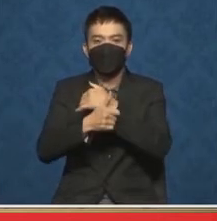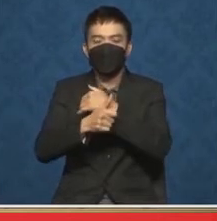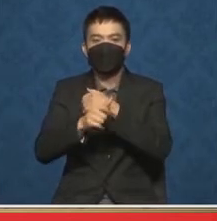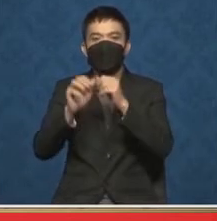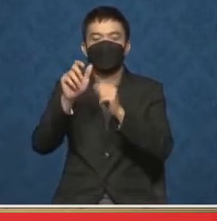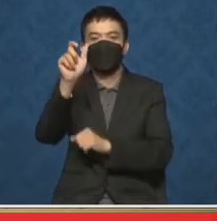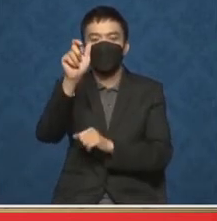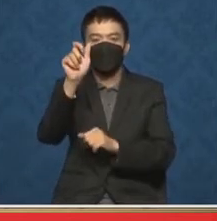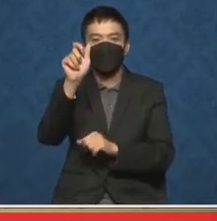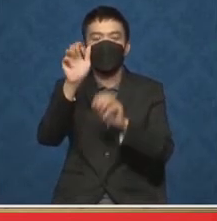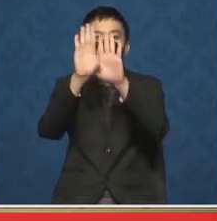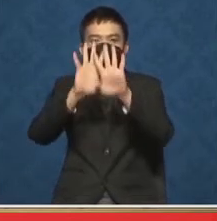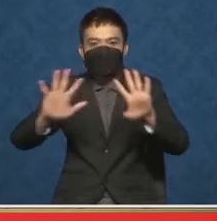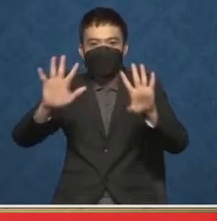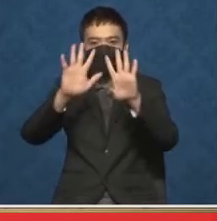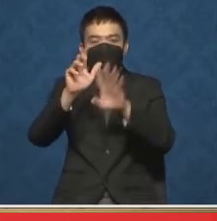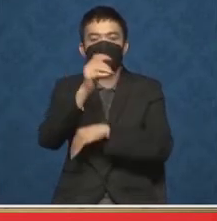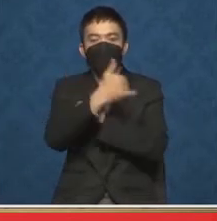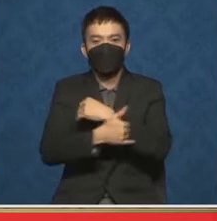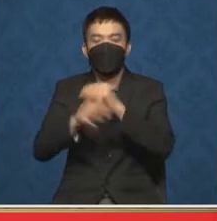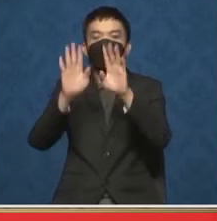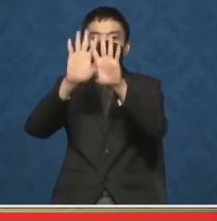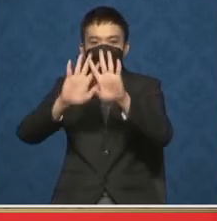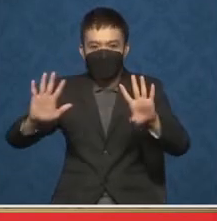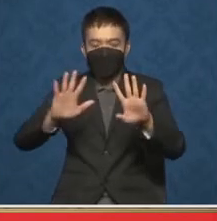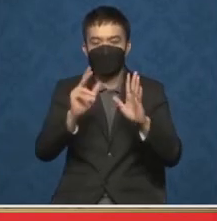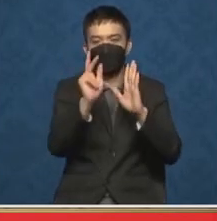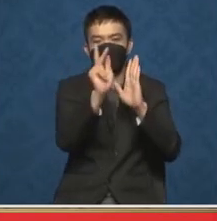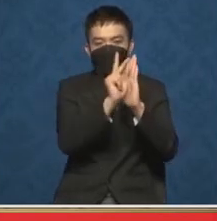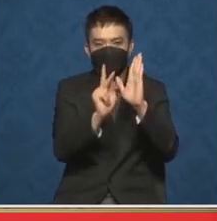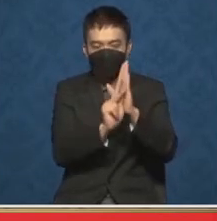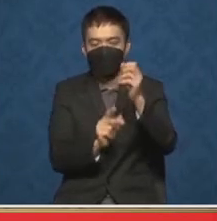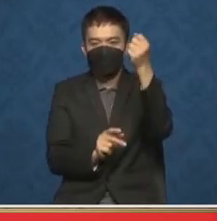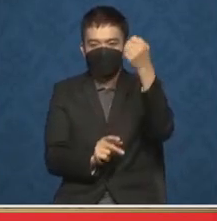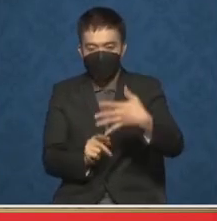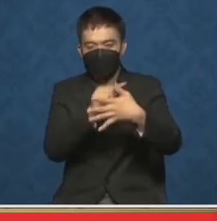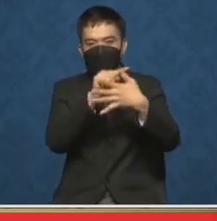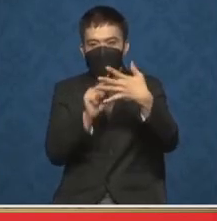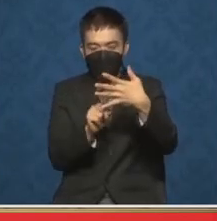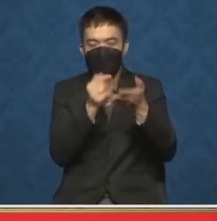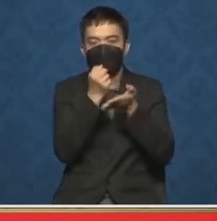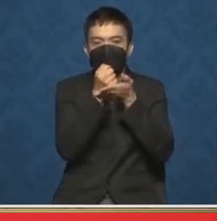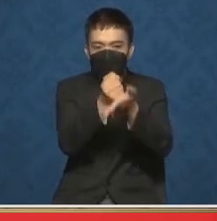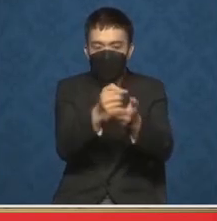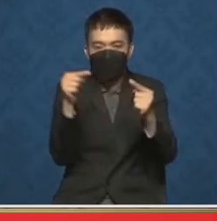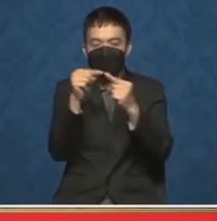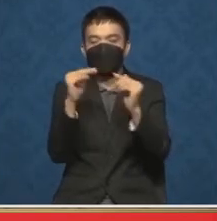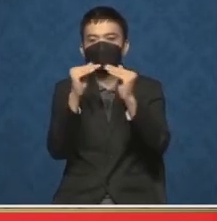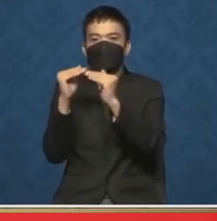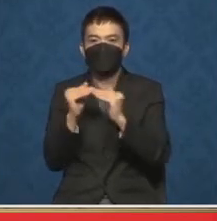ก็เทberวาเป็หน่ในข้อจนธรมติห้าข้อในเรrist ๆ โ llam μิยกฎรรม